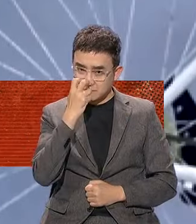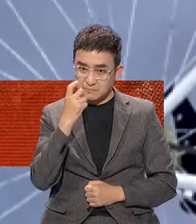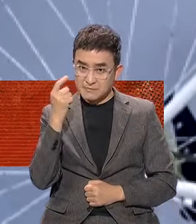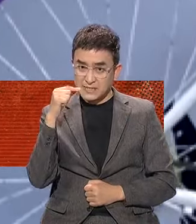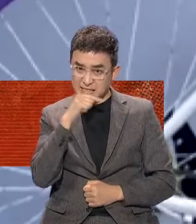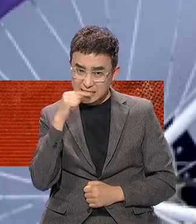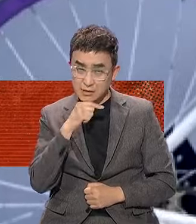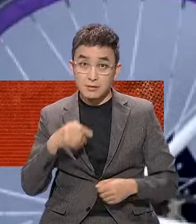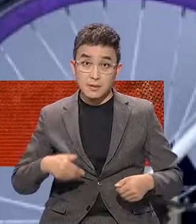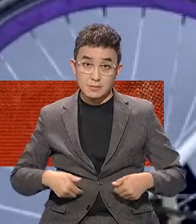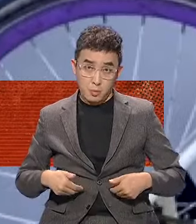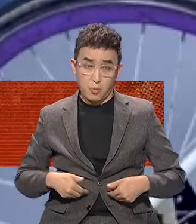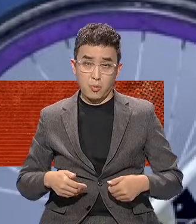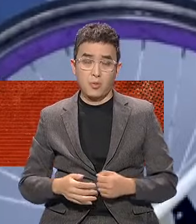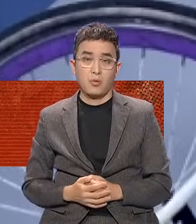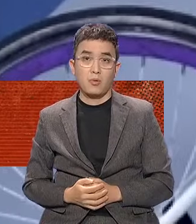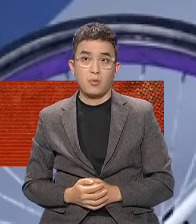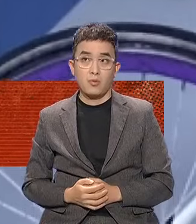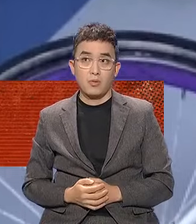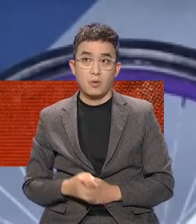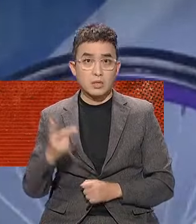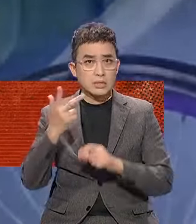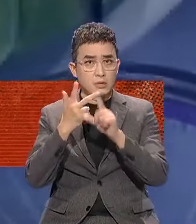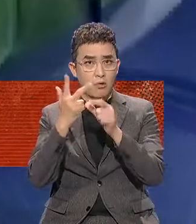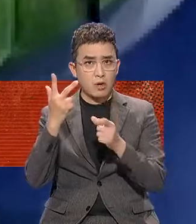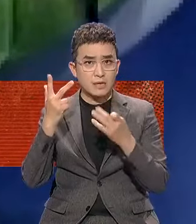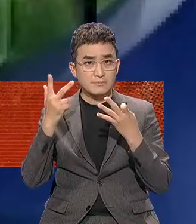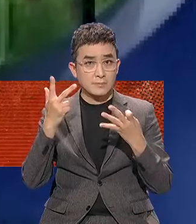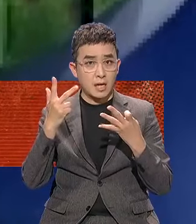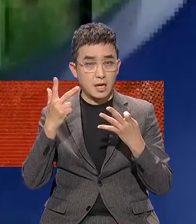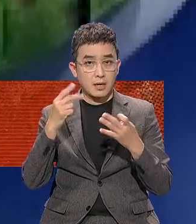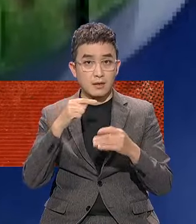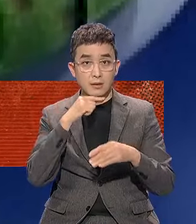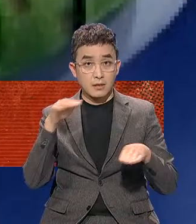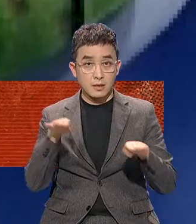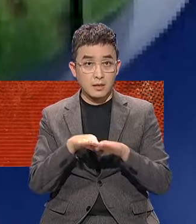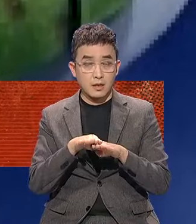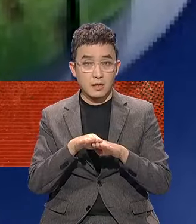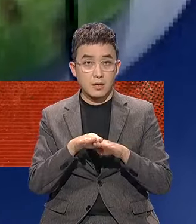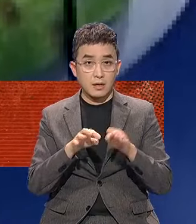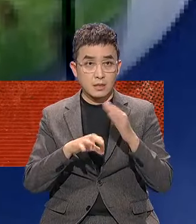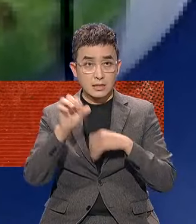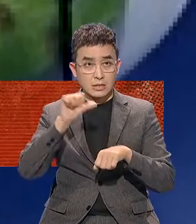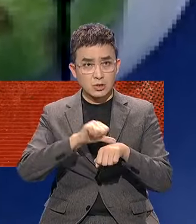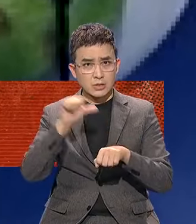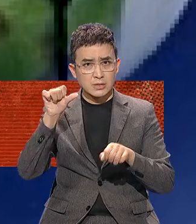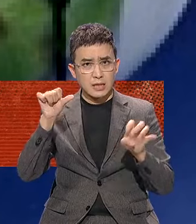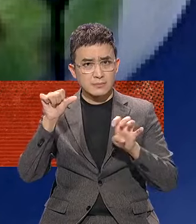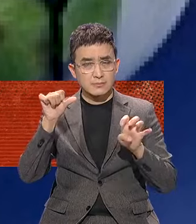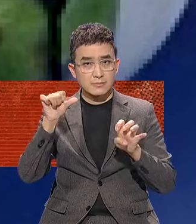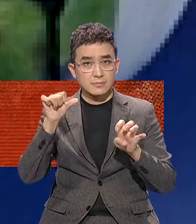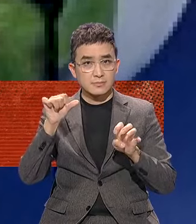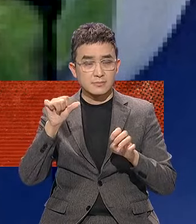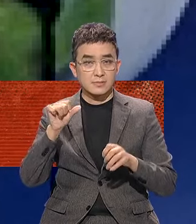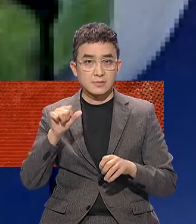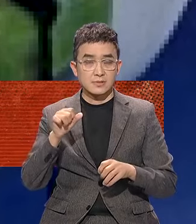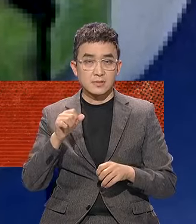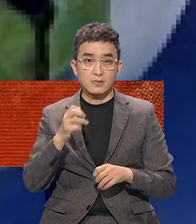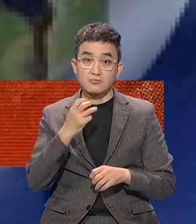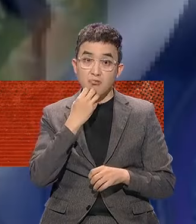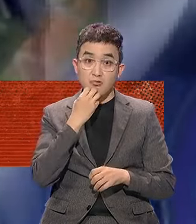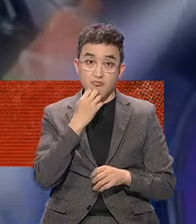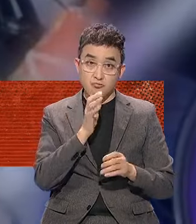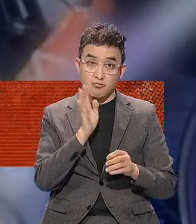해야 되는데 왜 그러냐면 저게 7월 14일 일요일 날 오전 5시 40분의 수도권 지하철 경춘선 첫차입니다